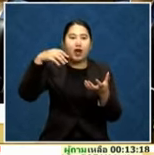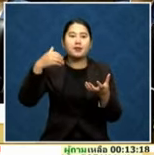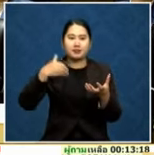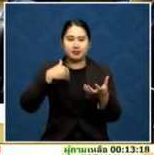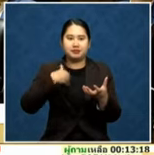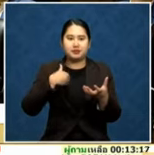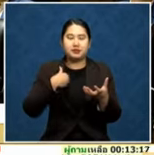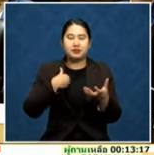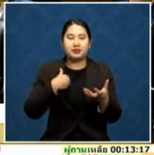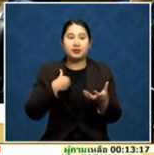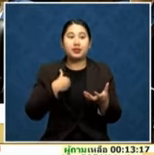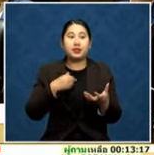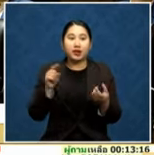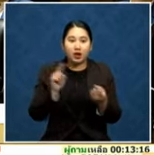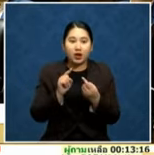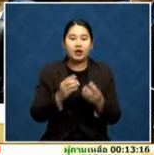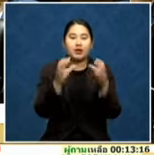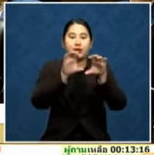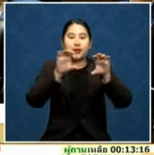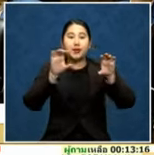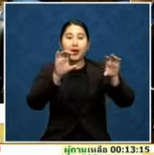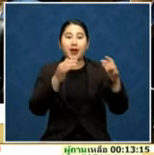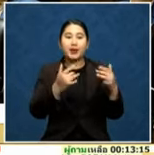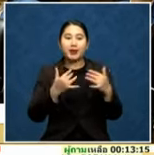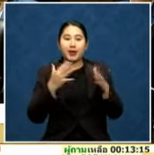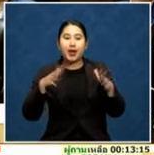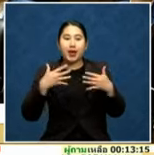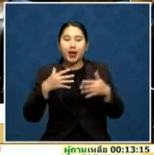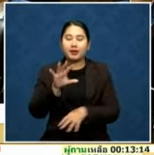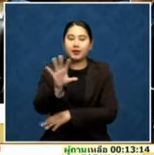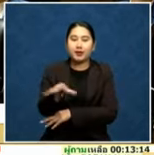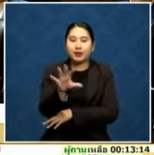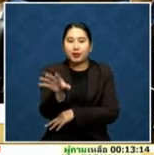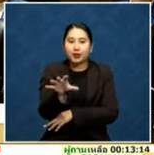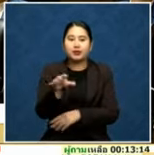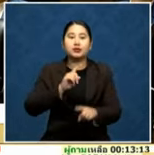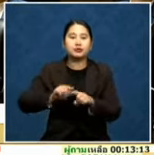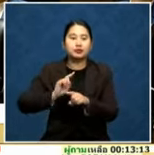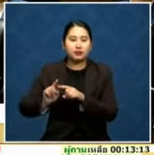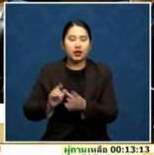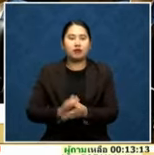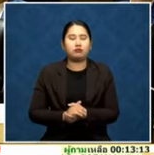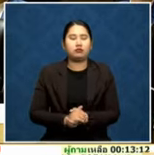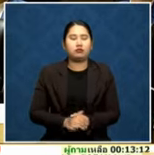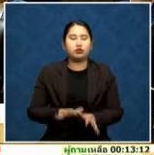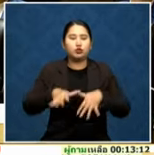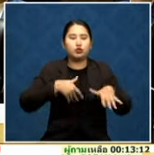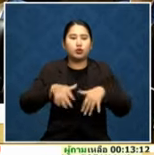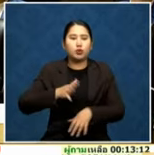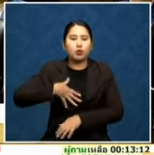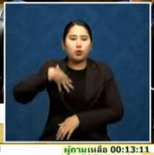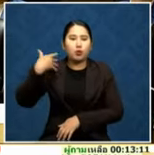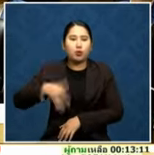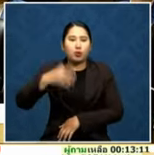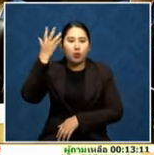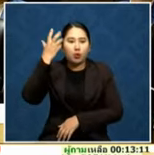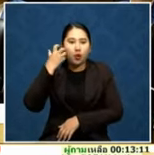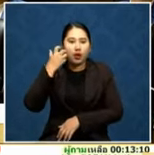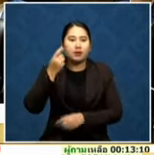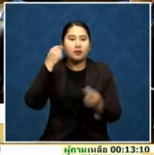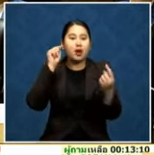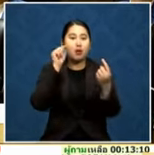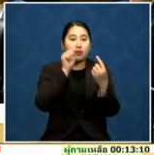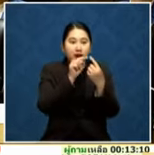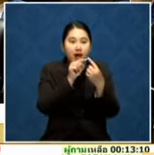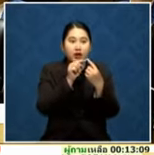ผลิธิ์ learning for more thingsตู้้เย็นพัสลมนะคะแต่ที่สำคญที่สุดหระแนกังมุลกคอการปรบรถเป้าหม